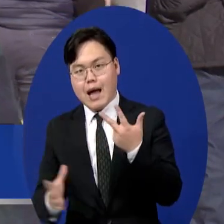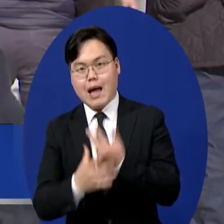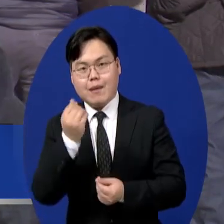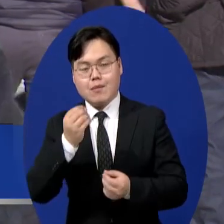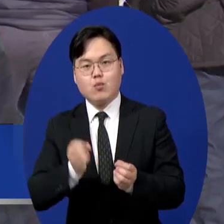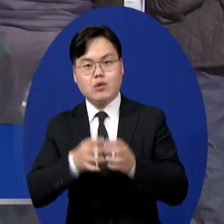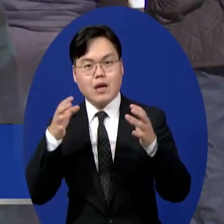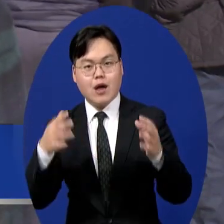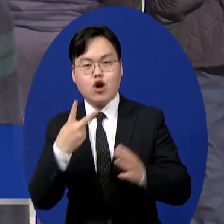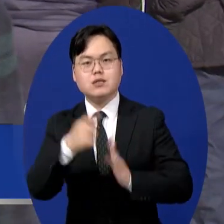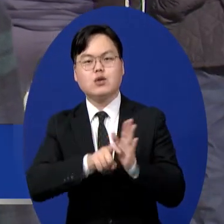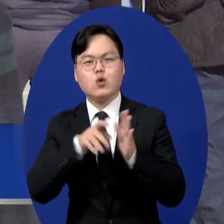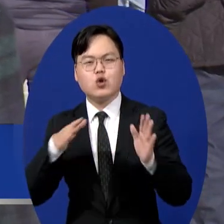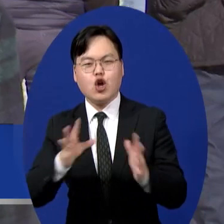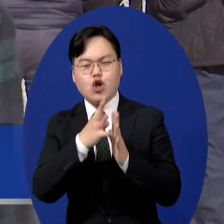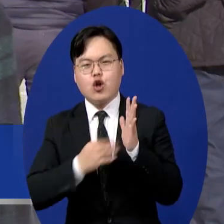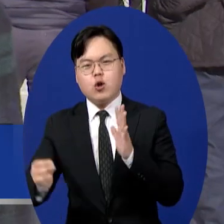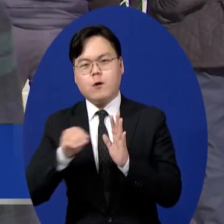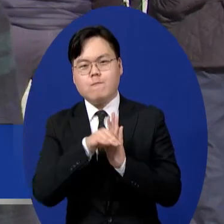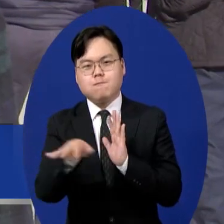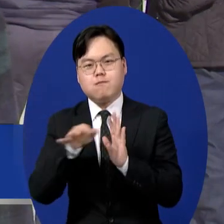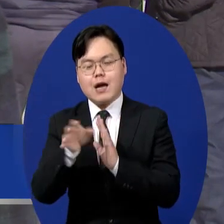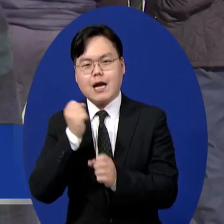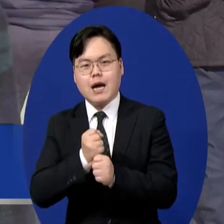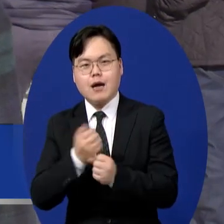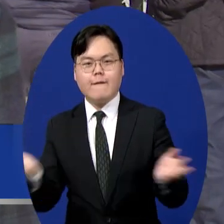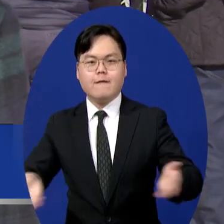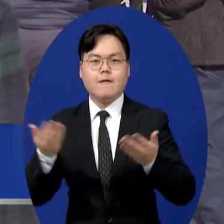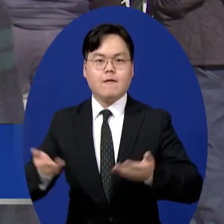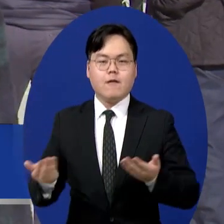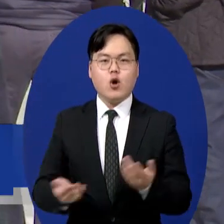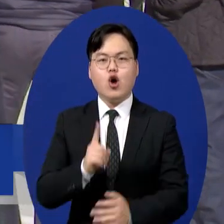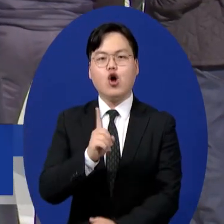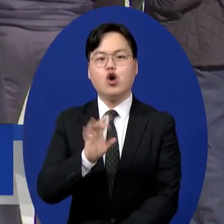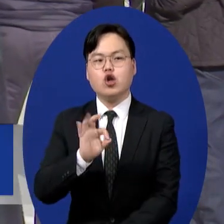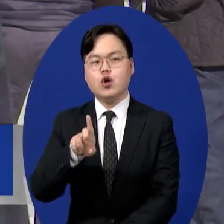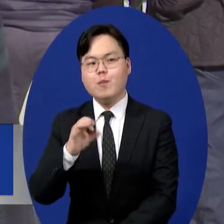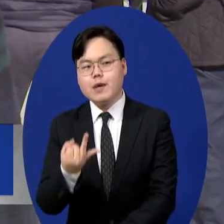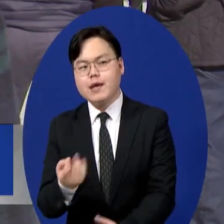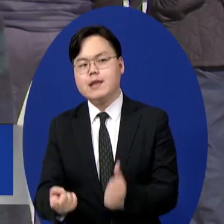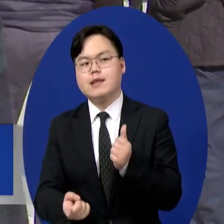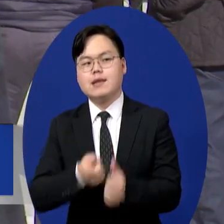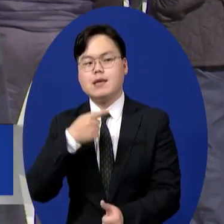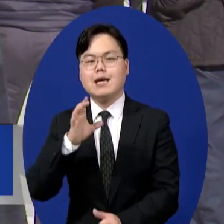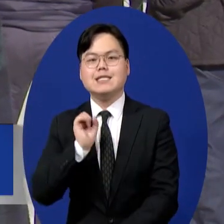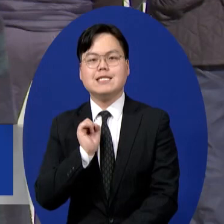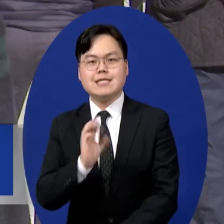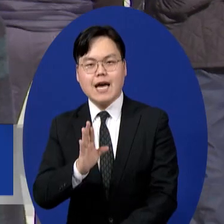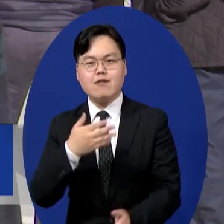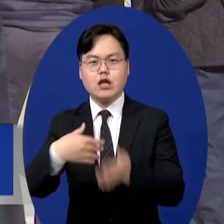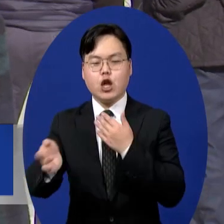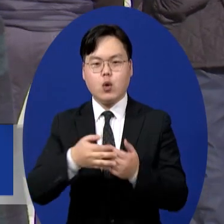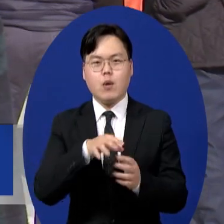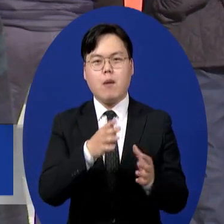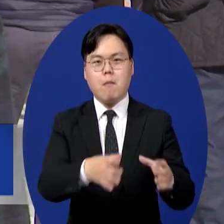нэр маш эрчимтэй нөлөөллийн ажлуудыг маш олон хүмүүсийг давлгаалаад зүби гэдэг хөөрхөн тим савыг шүлжээ дэлгүүрүүдэд байрлаа. Тэнд иргэд